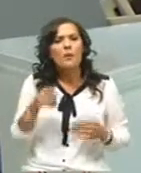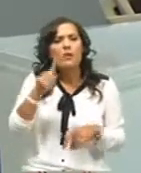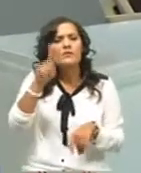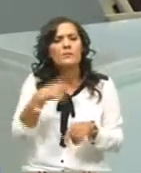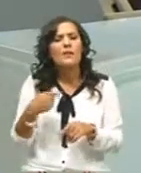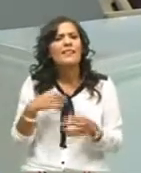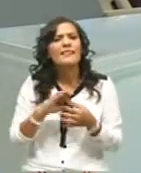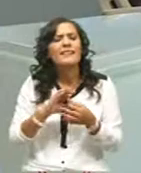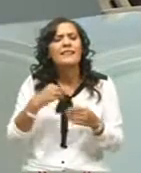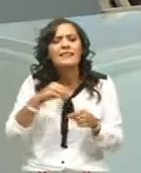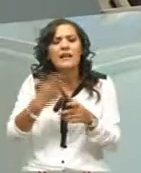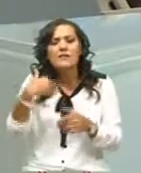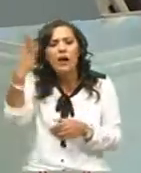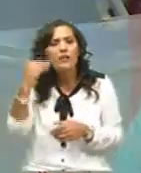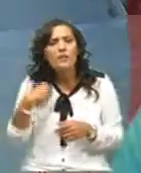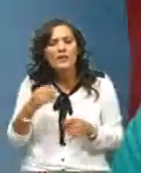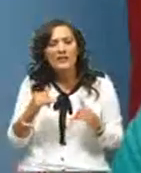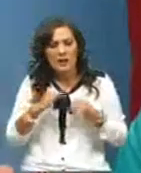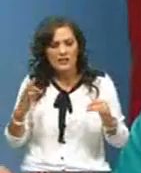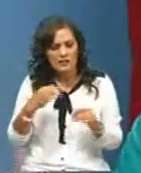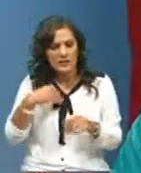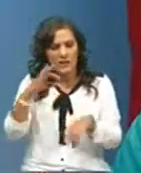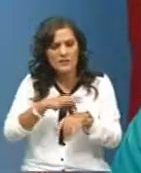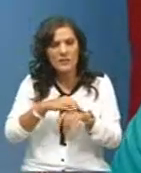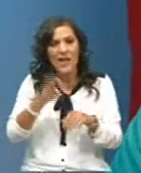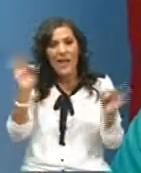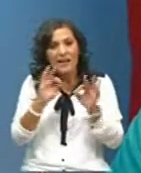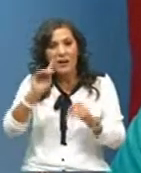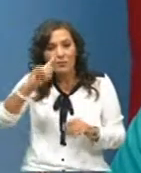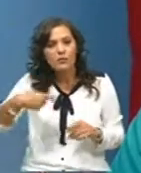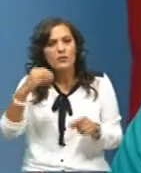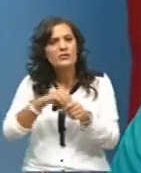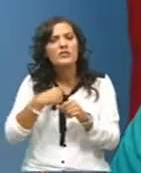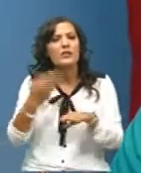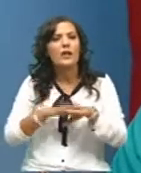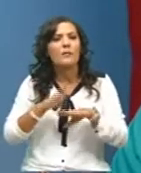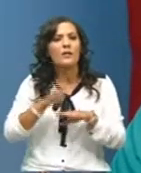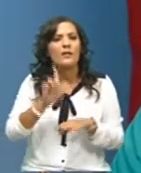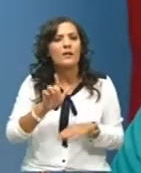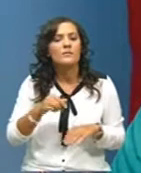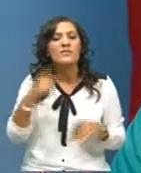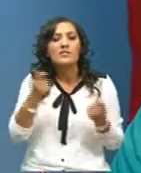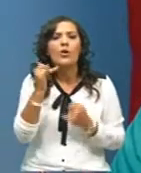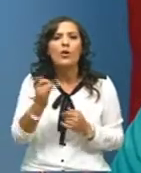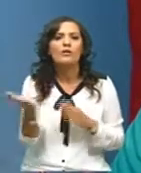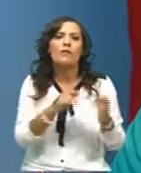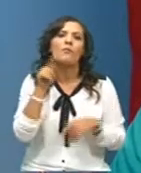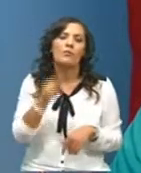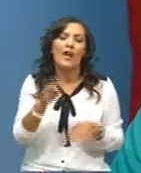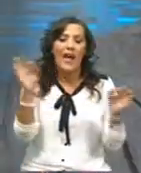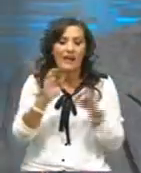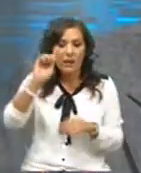nasıl fark ediyoruz rahatsızlığımı erken teşhise varabilmek için işin kötü tarafı budur